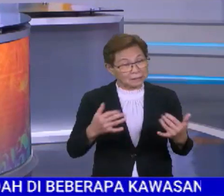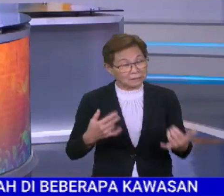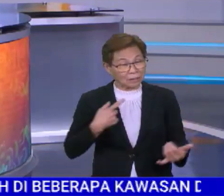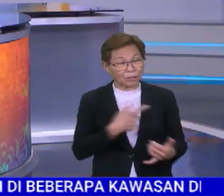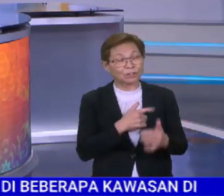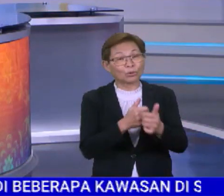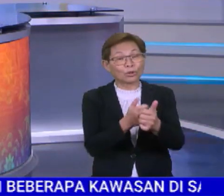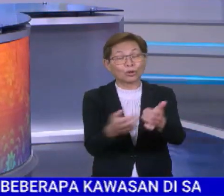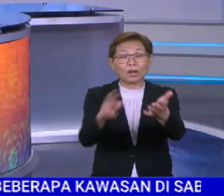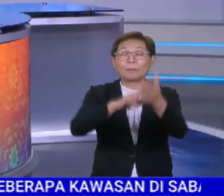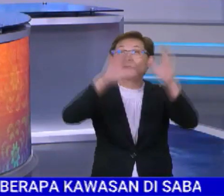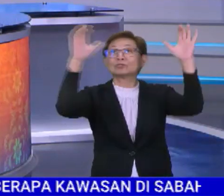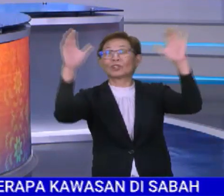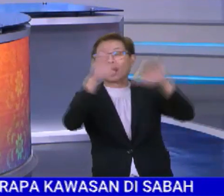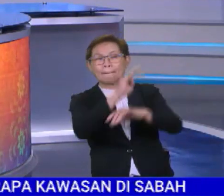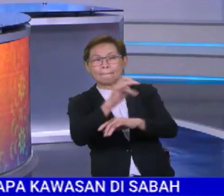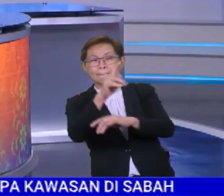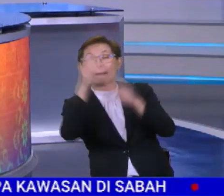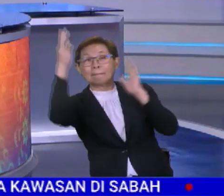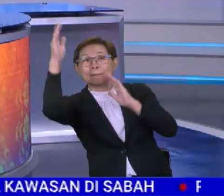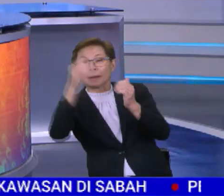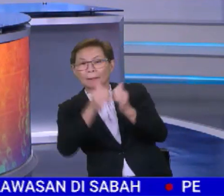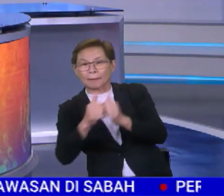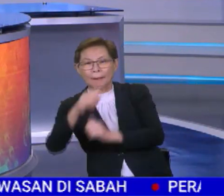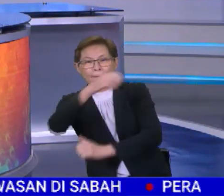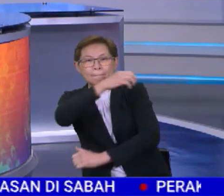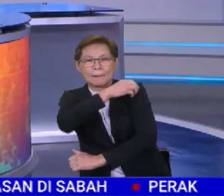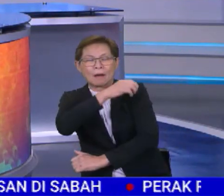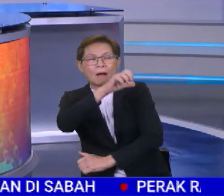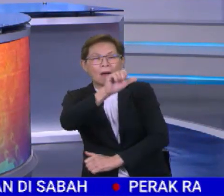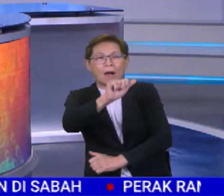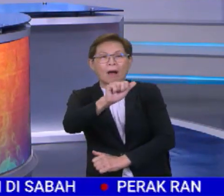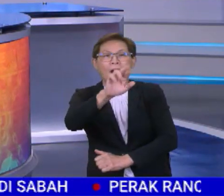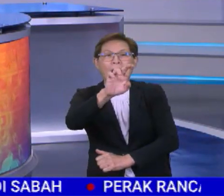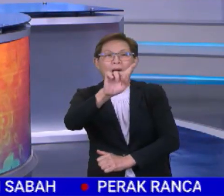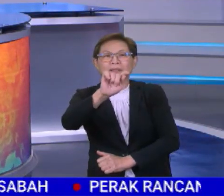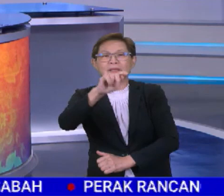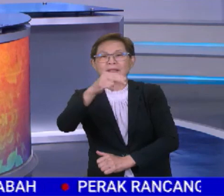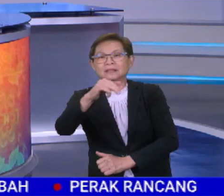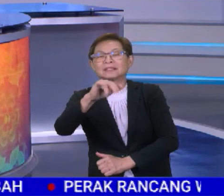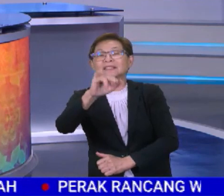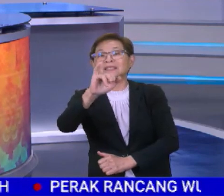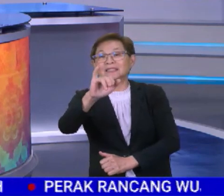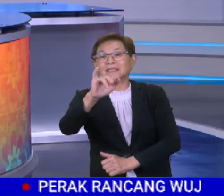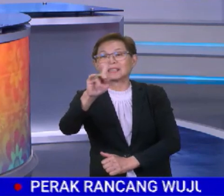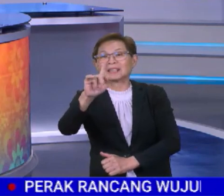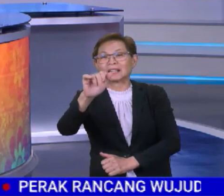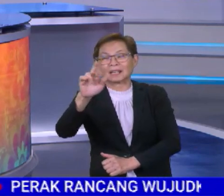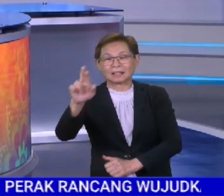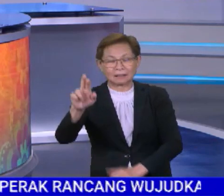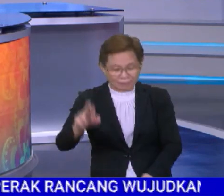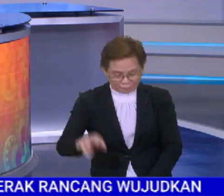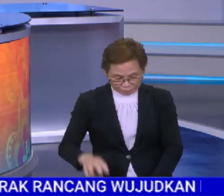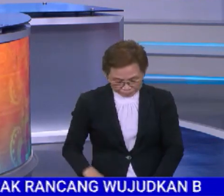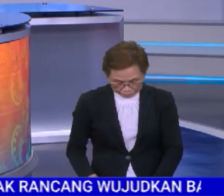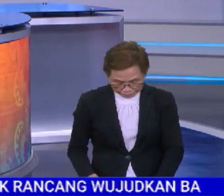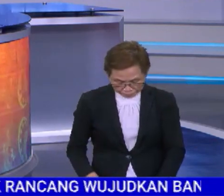Kita ikuti laporan cuaca oleh Met Malaysia bersama-sama pegawainya Atika Marzia Mokhtar.